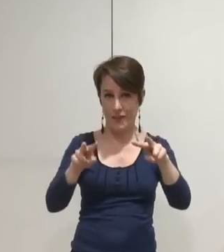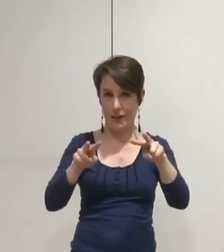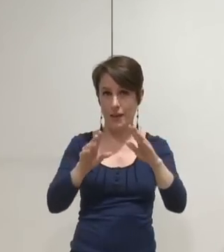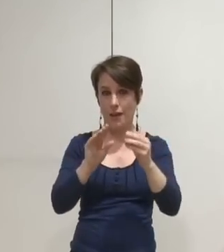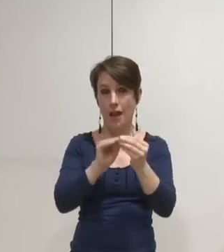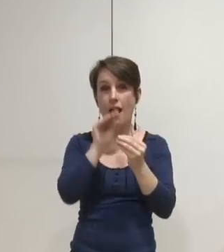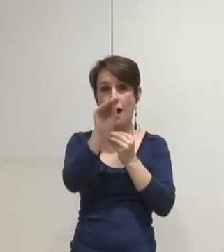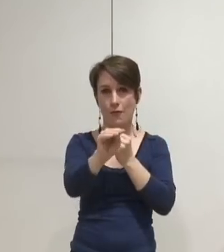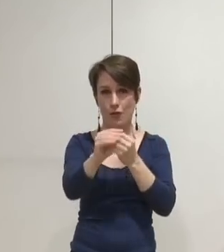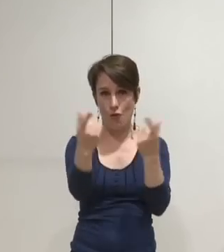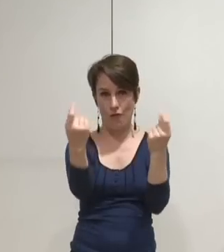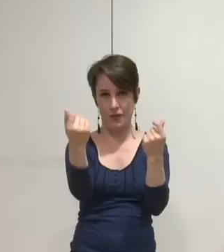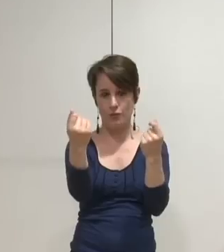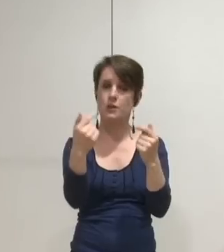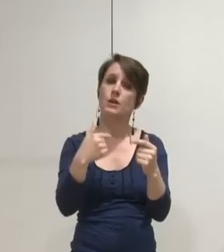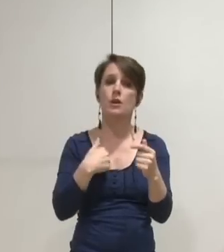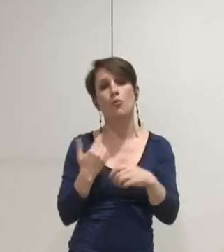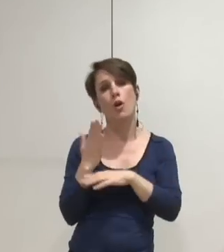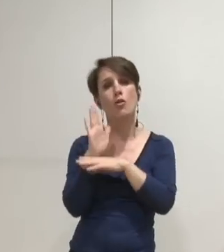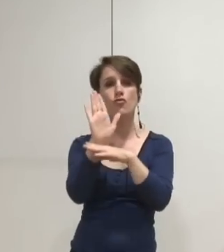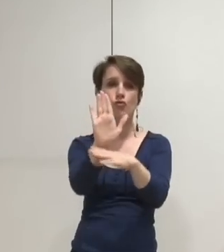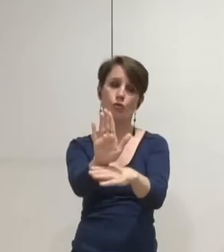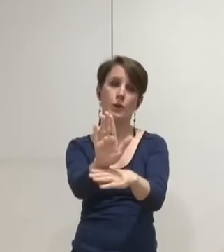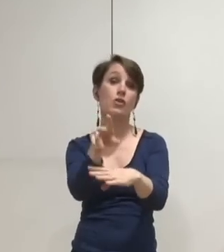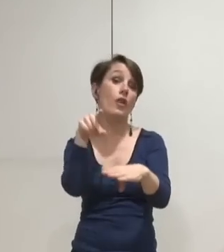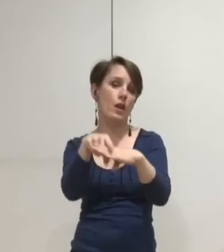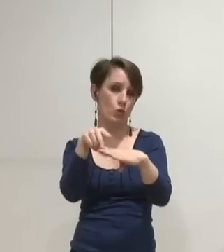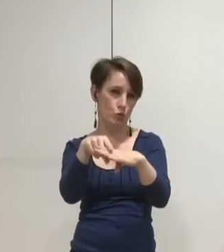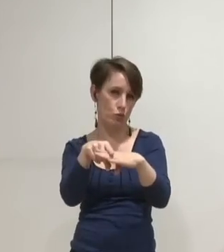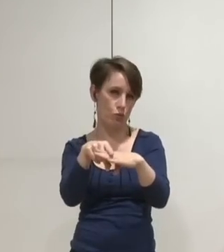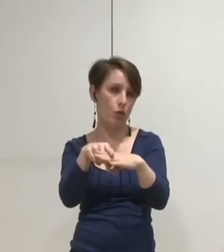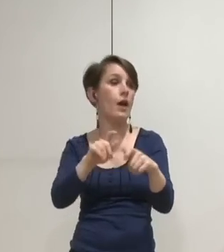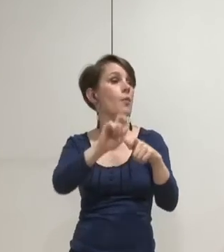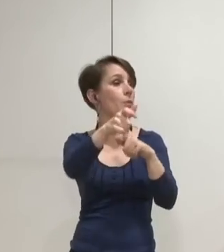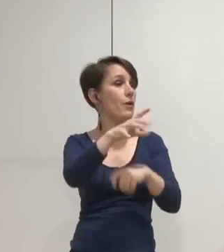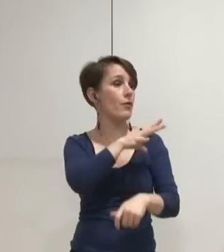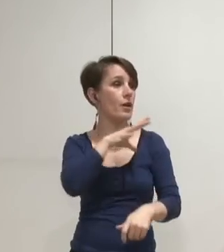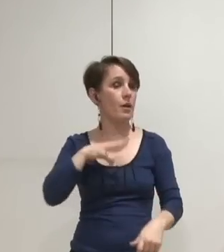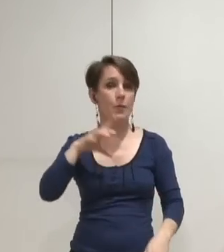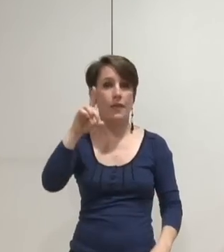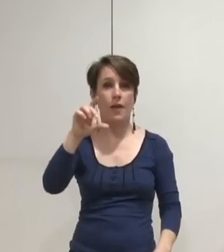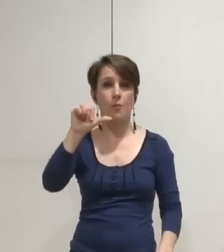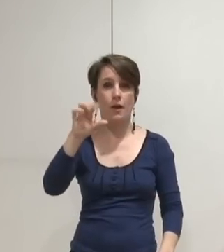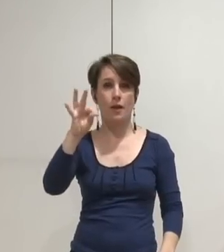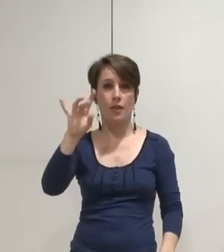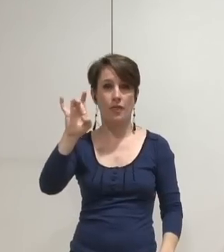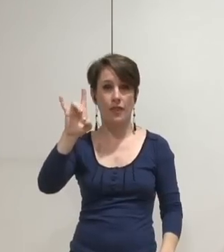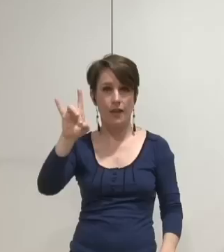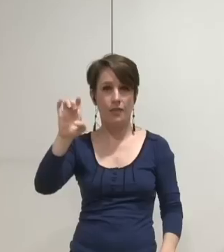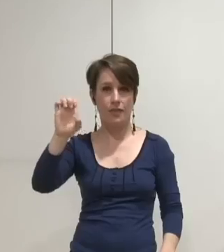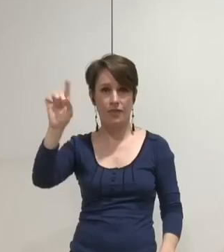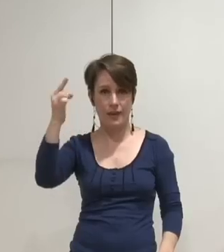une présentation introductive et Suzanne daté donnera quelques